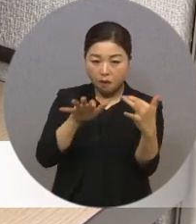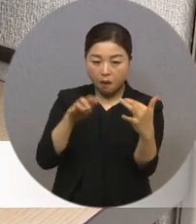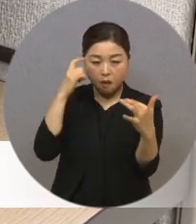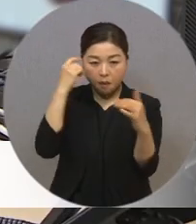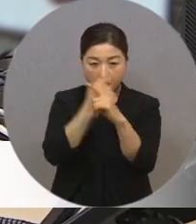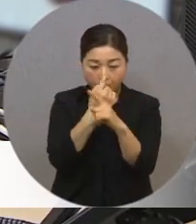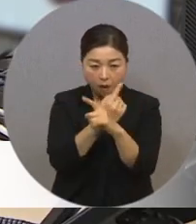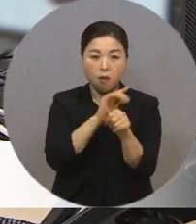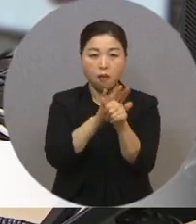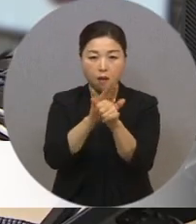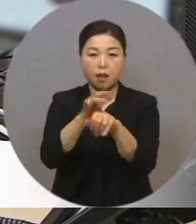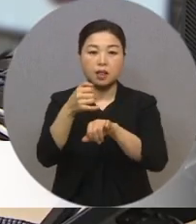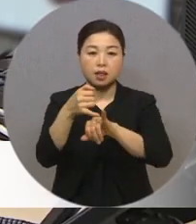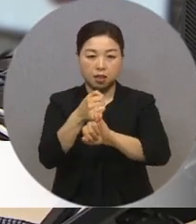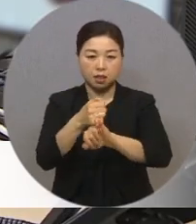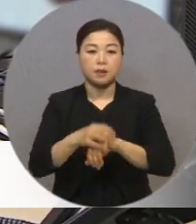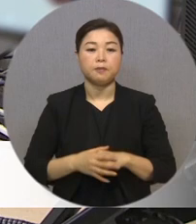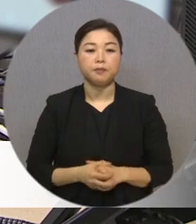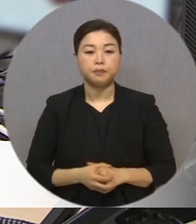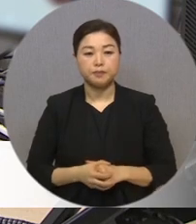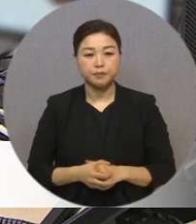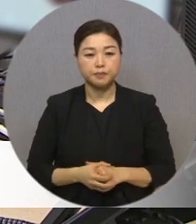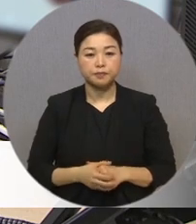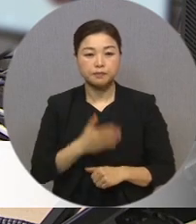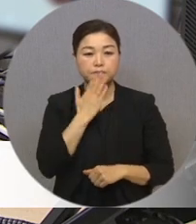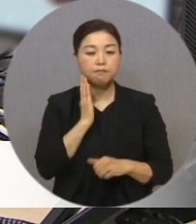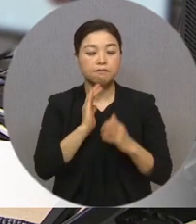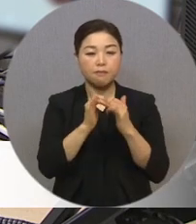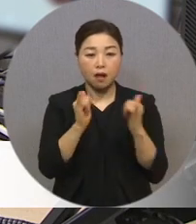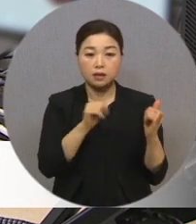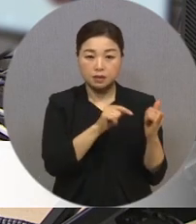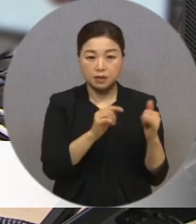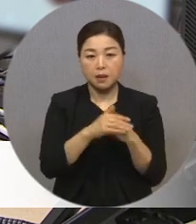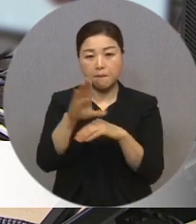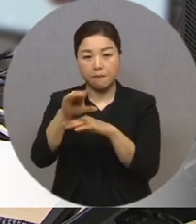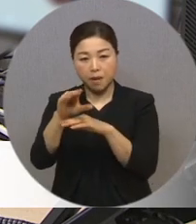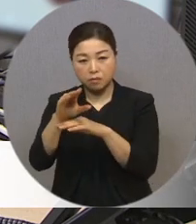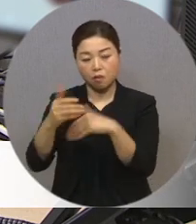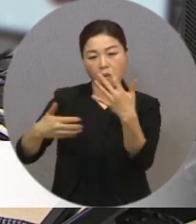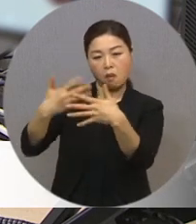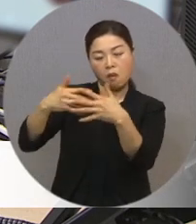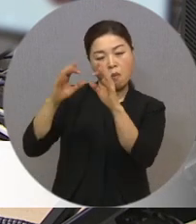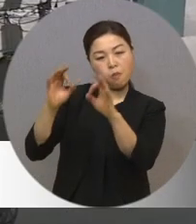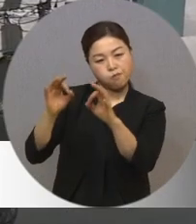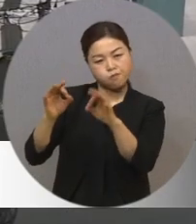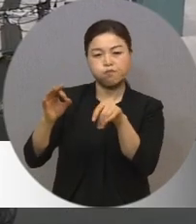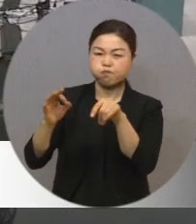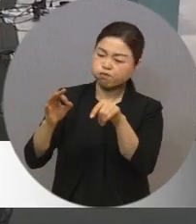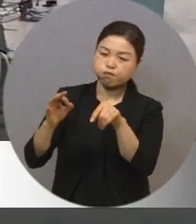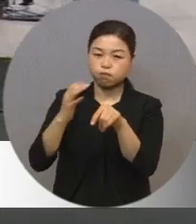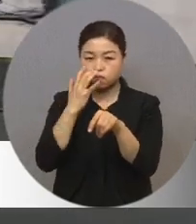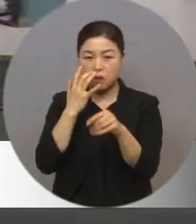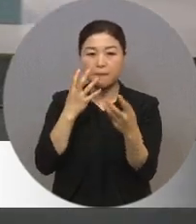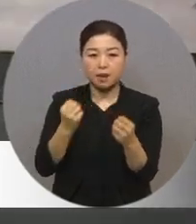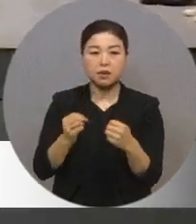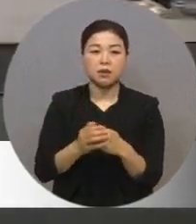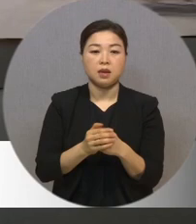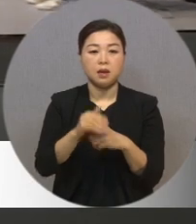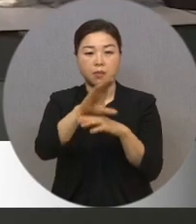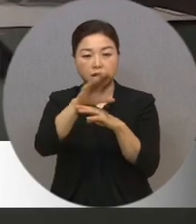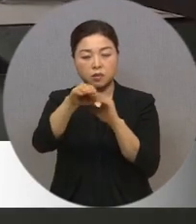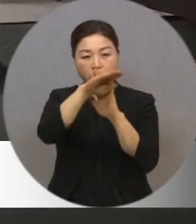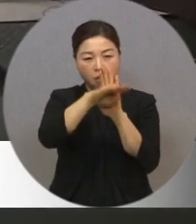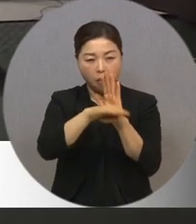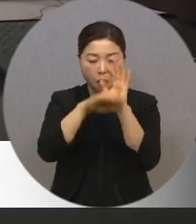도모하겠다고 밝혔습니다 현재 농인들에게 방송 시청 환경은 매우 열악합니다 방송 프로그램 편성